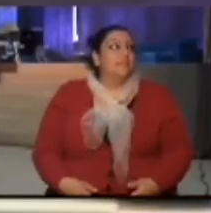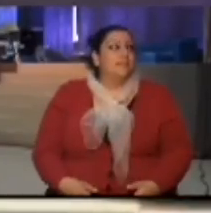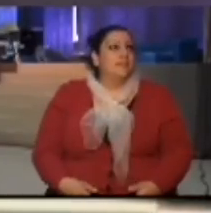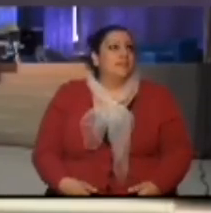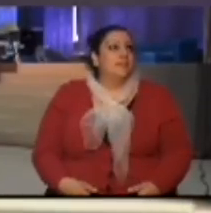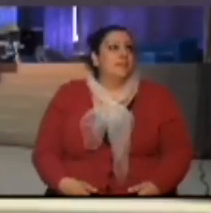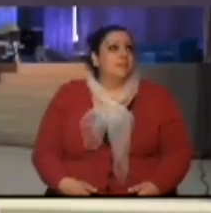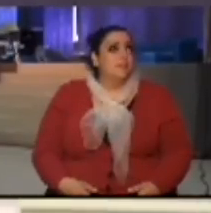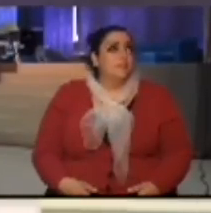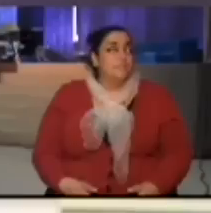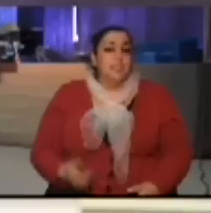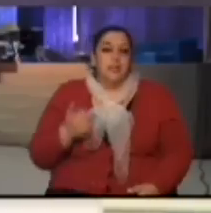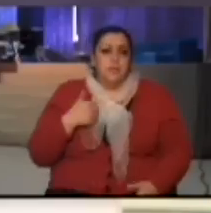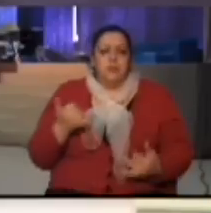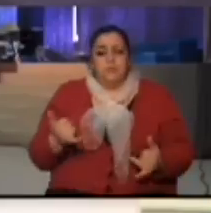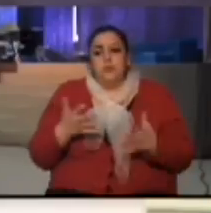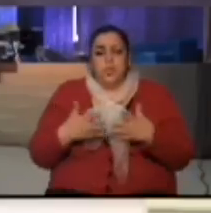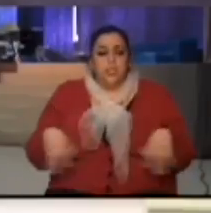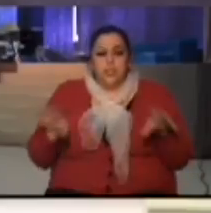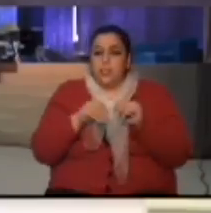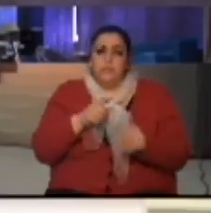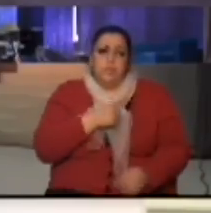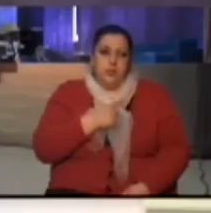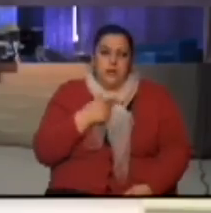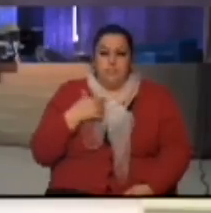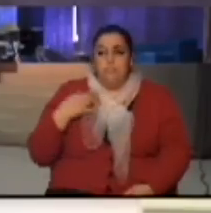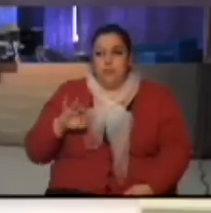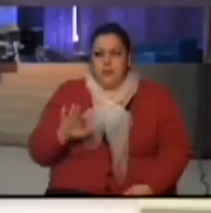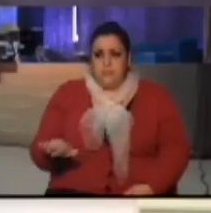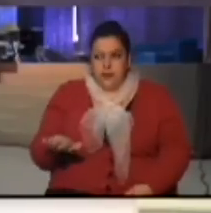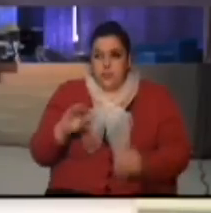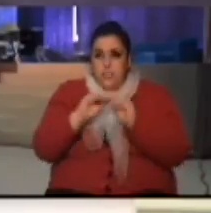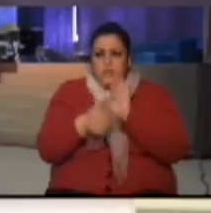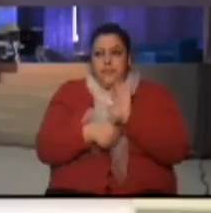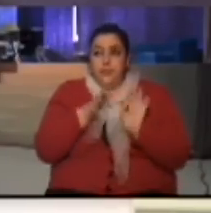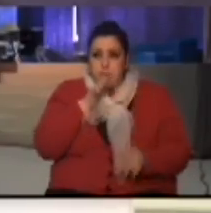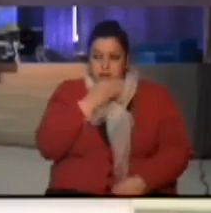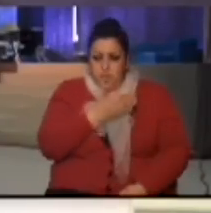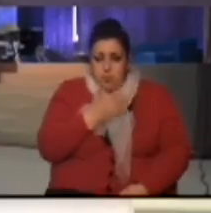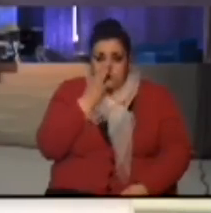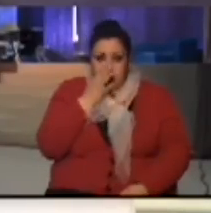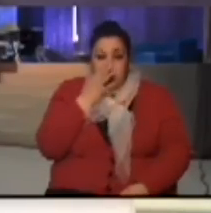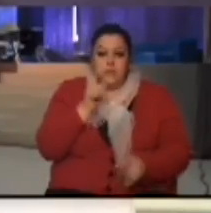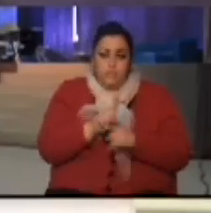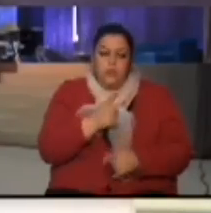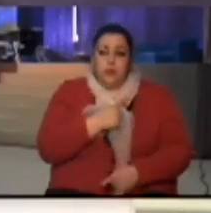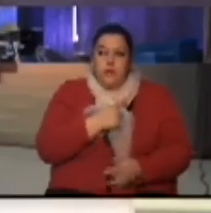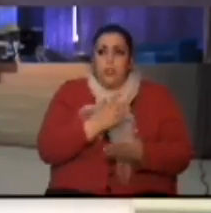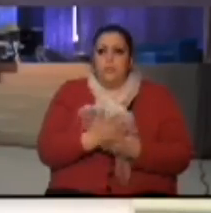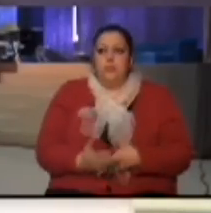Ու մենք մեր ողջ ընտանիքով ծառայում ենք, իմ փոքր զավակը 16 տարեկան է, ինքը նույնպես ծառայում